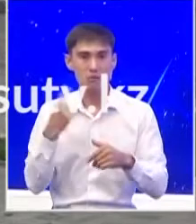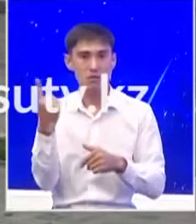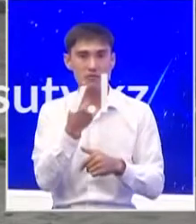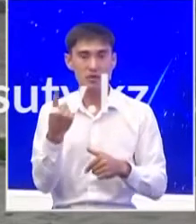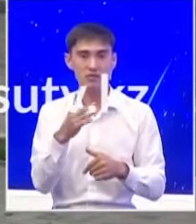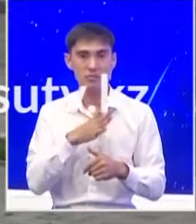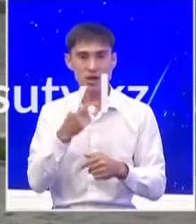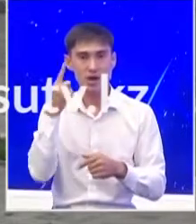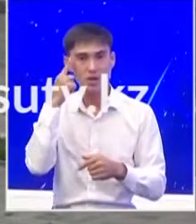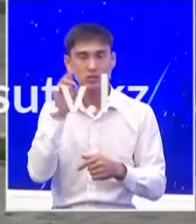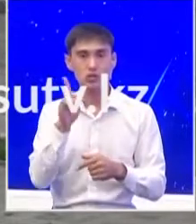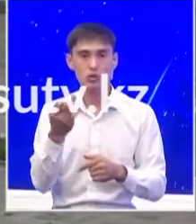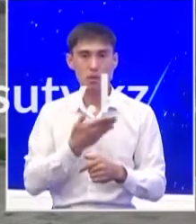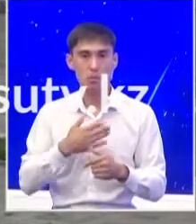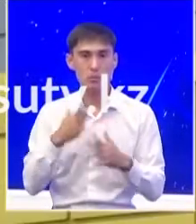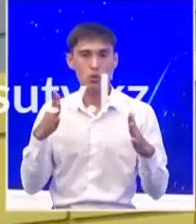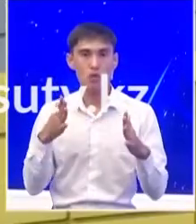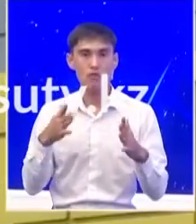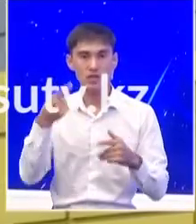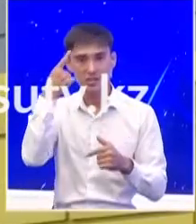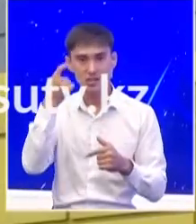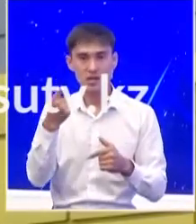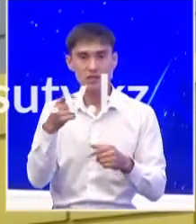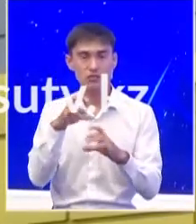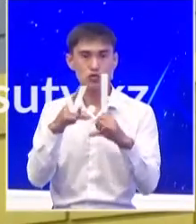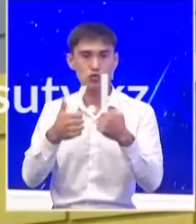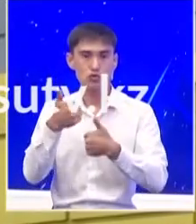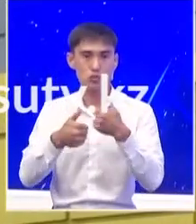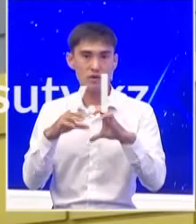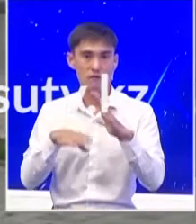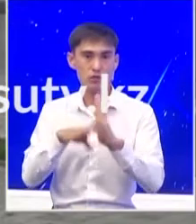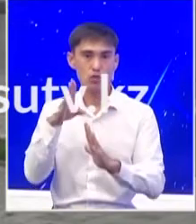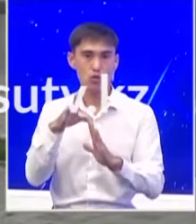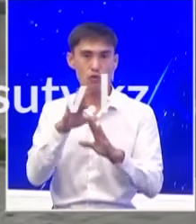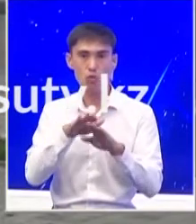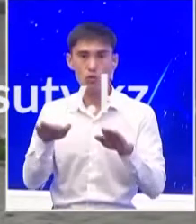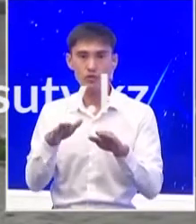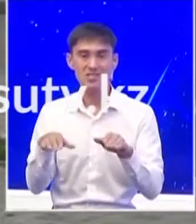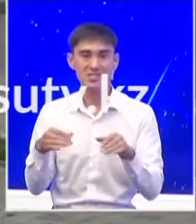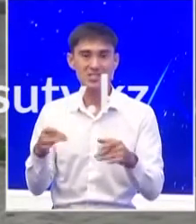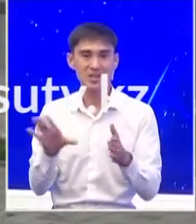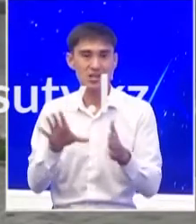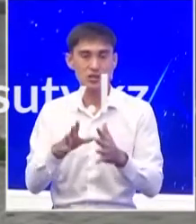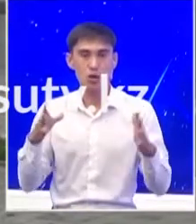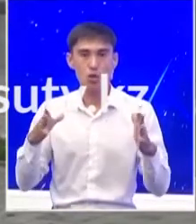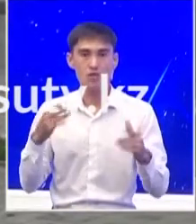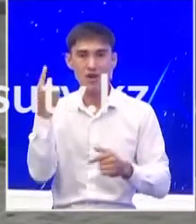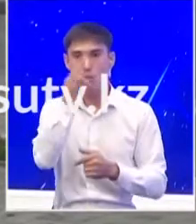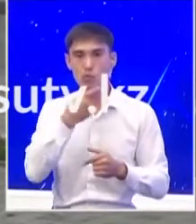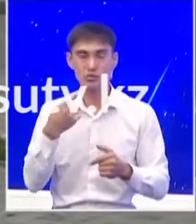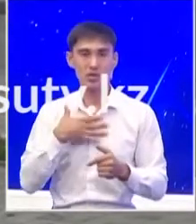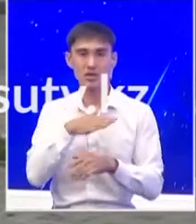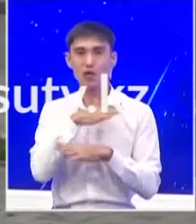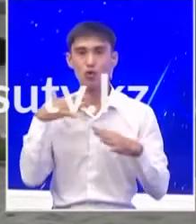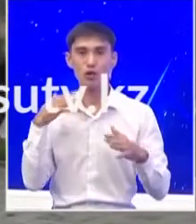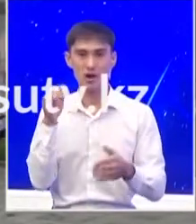впервые. Мне кажется, я приобрел не только новые знания в съемке состязаний высокого уровня, но и зарядился такой бурей эмоций, что мне теперь надолго хватит,